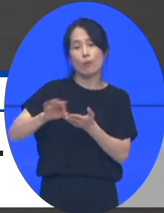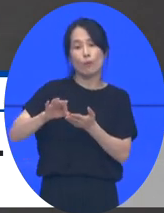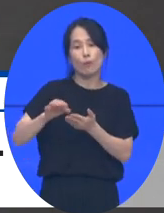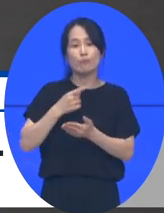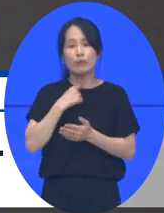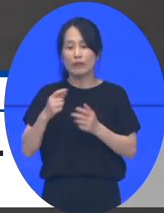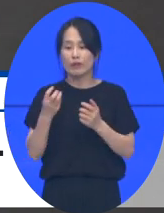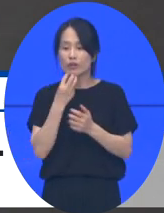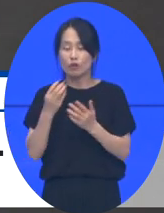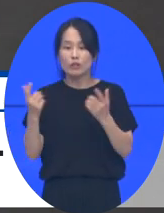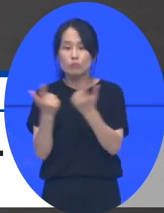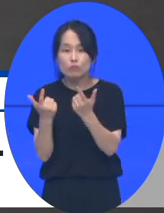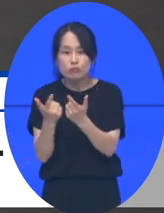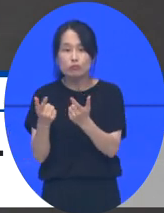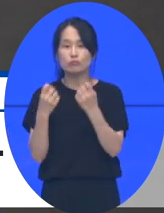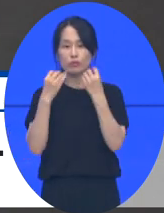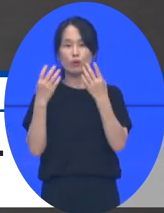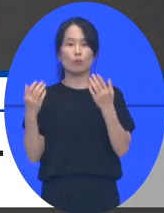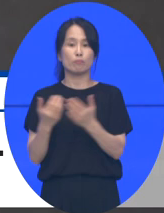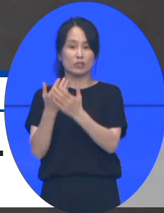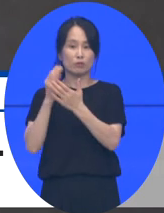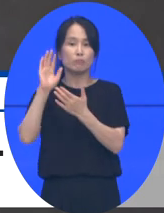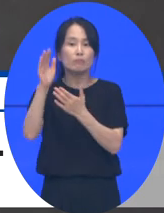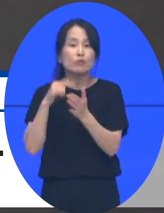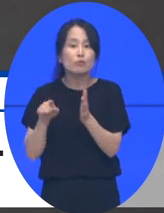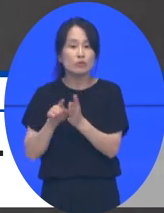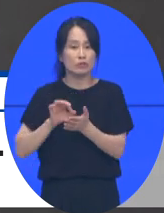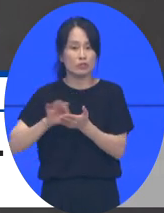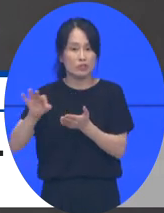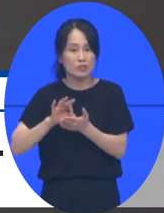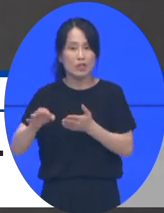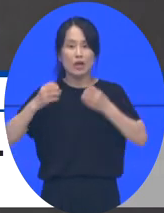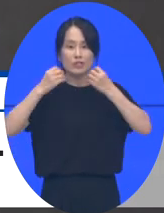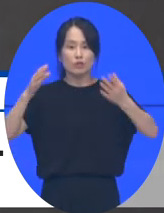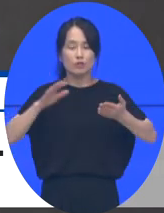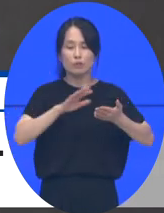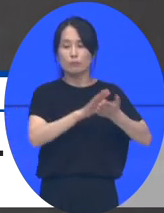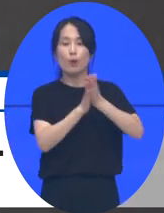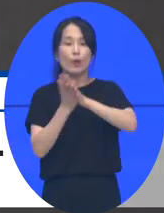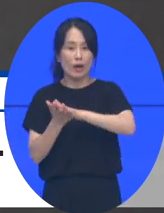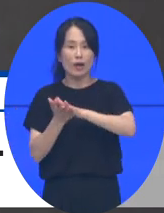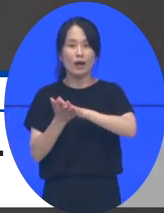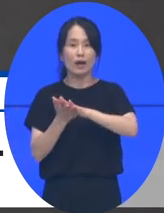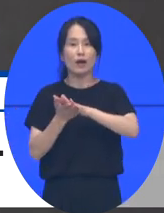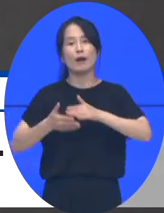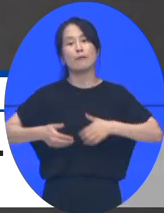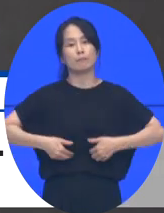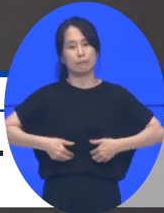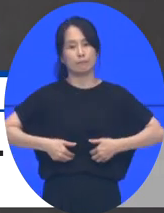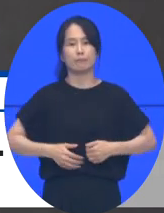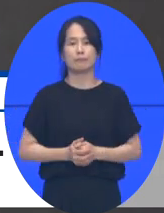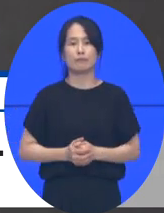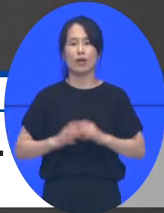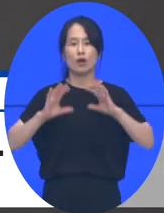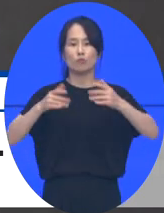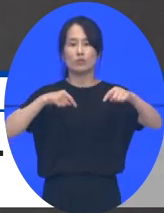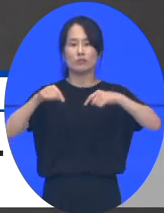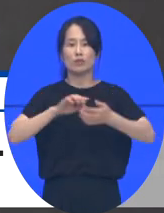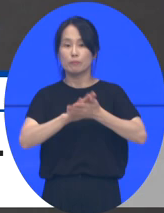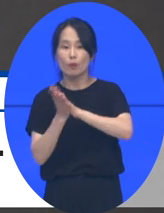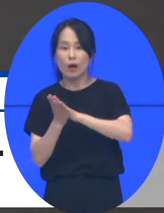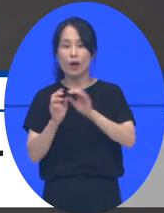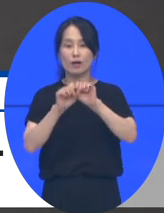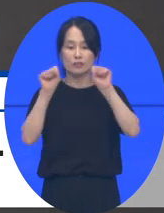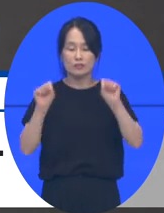북부를 새로운 발전, 미래를 위해서 쓰는 이런 새로운 어떤 그런 그 변화가 필요하다. 국가정책의